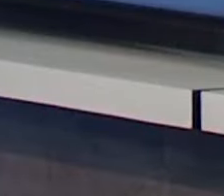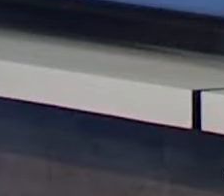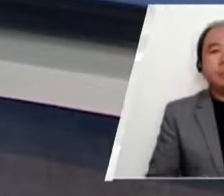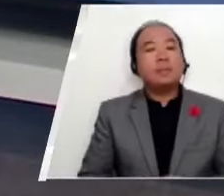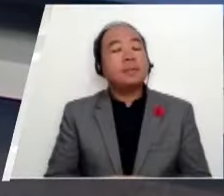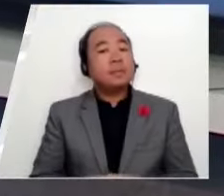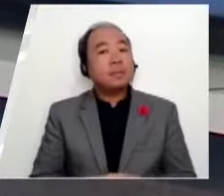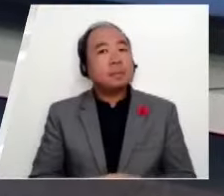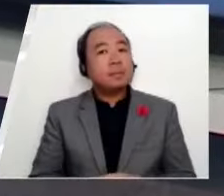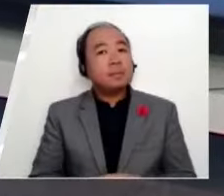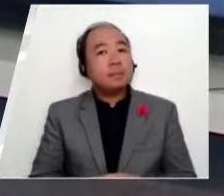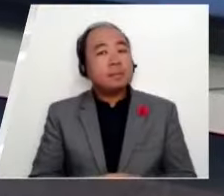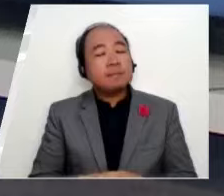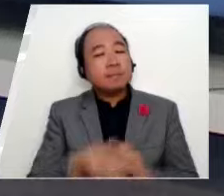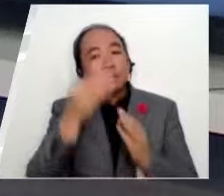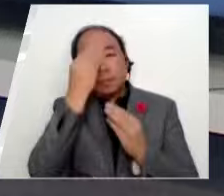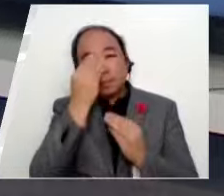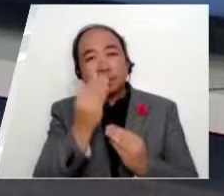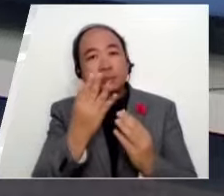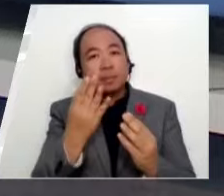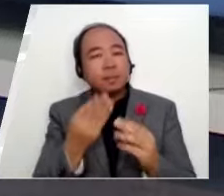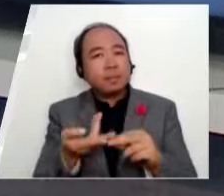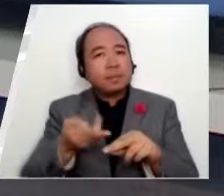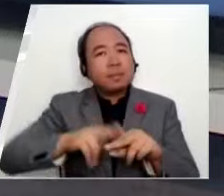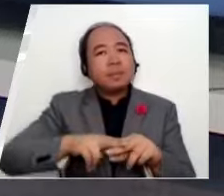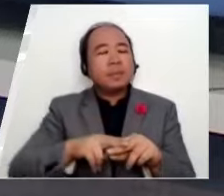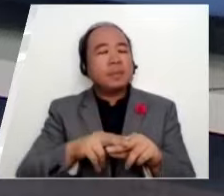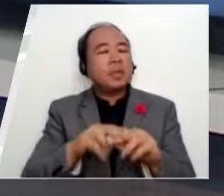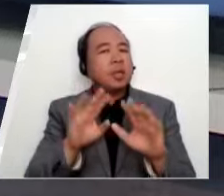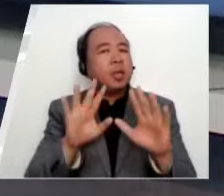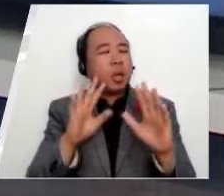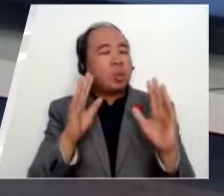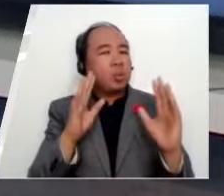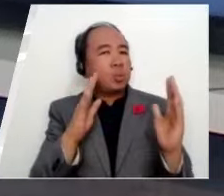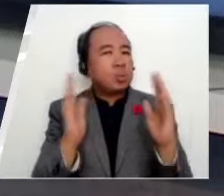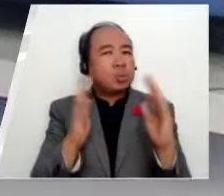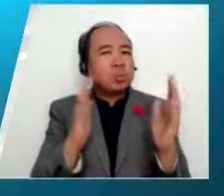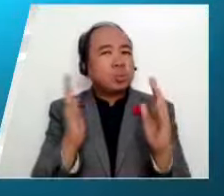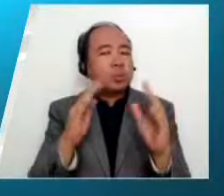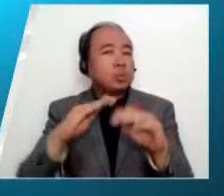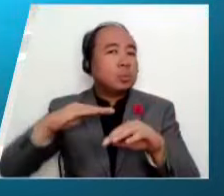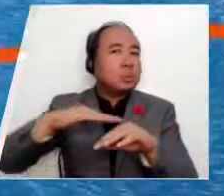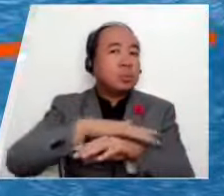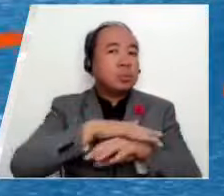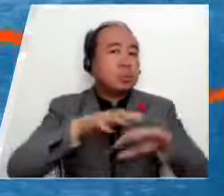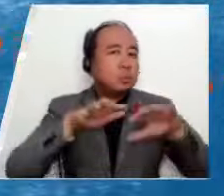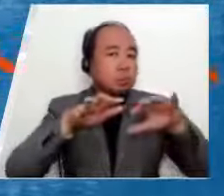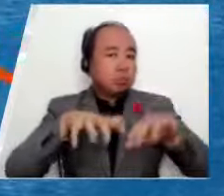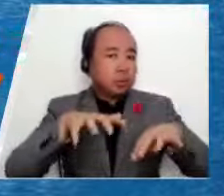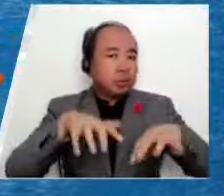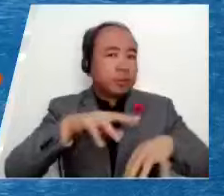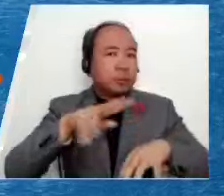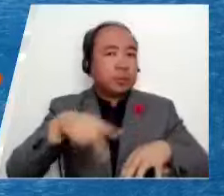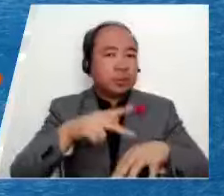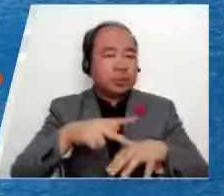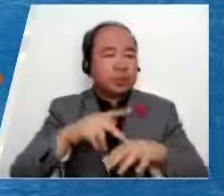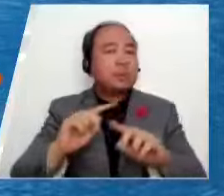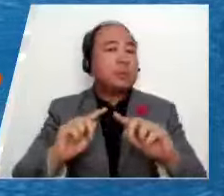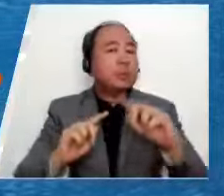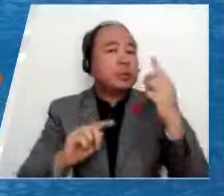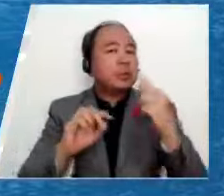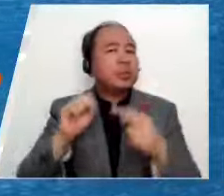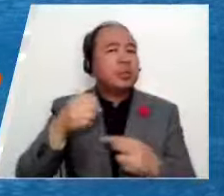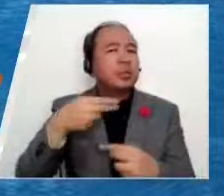Mga kapuso, nadagdagan ang weather systems na magdudulot ng mga pag-ulan sa bansa. Una riyan ang shear line na makakaapekto